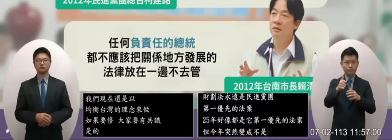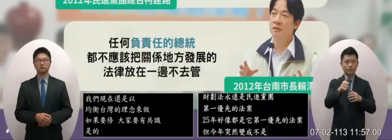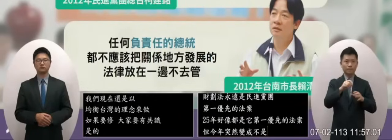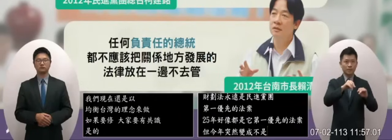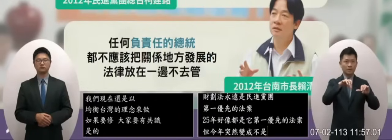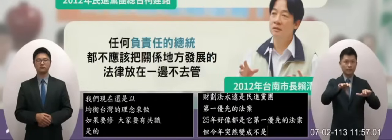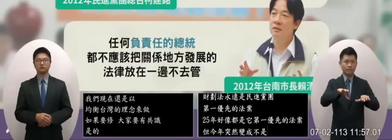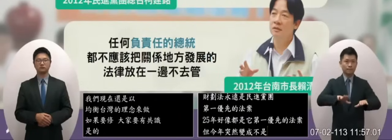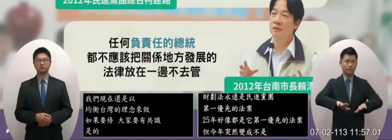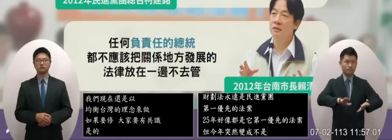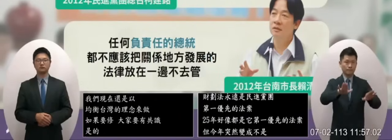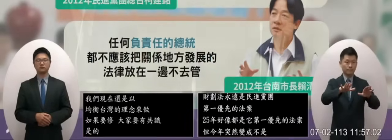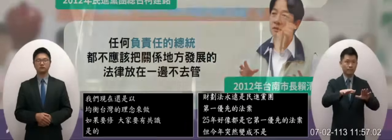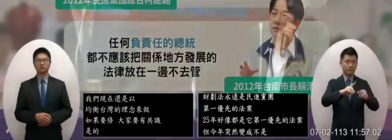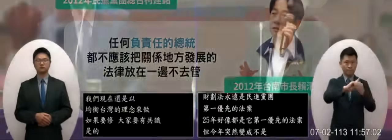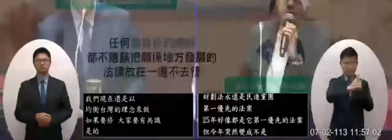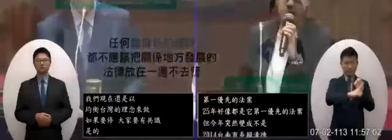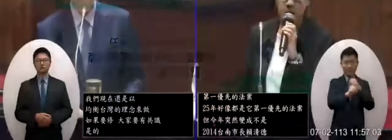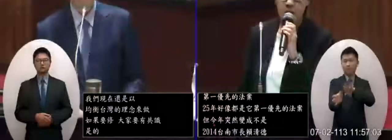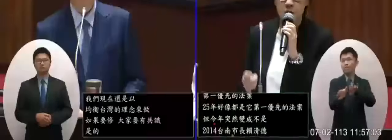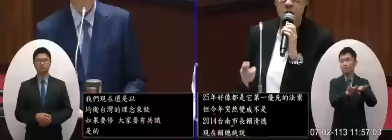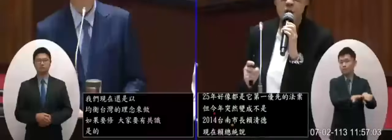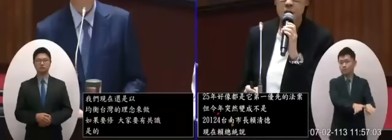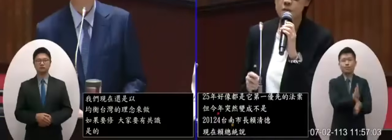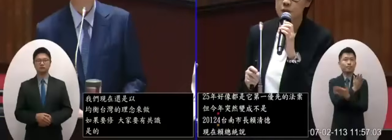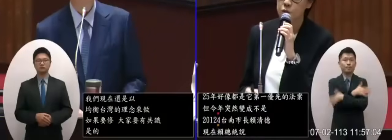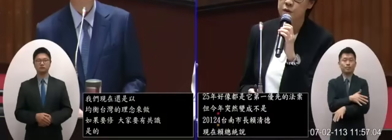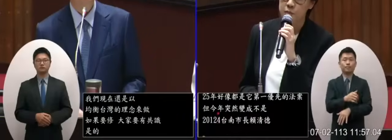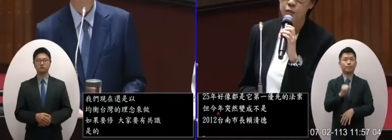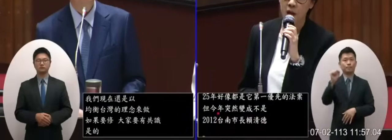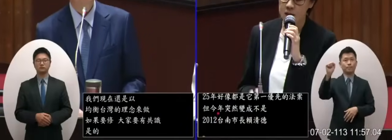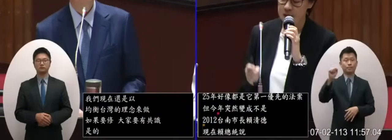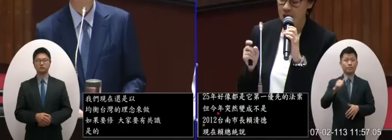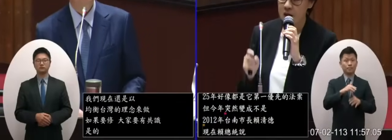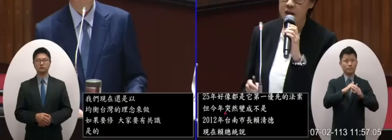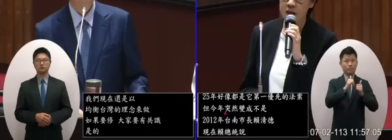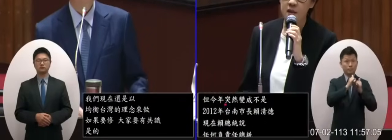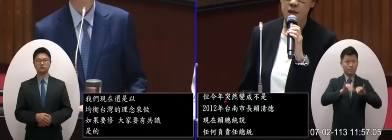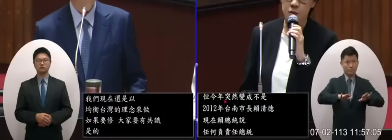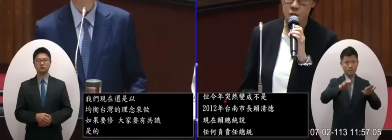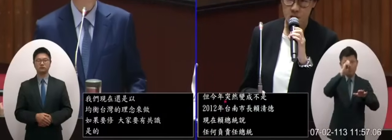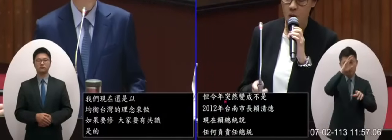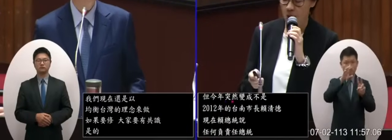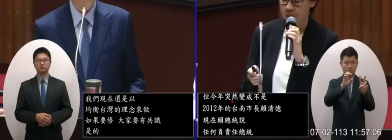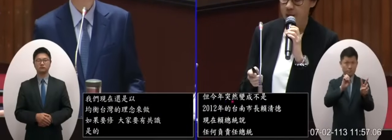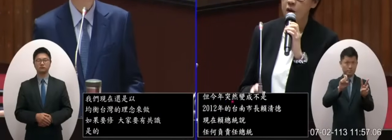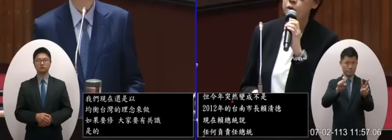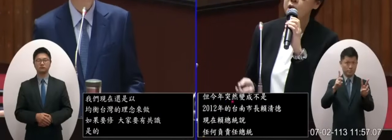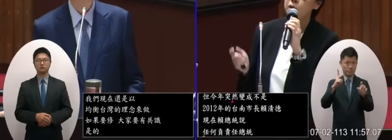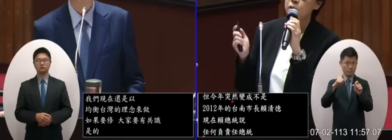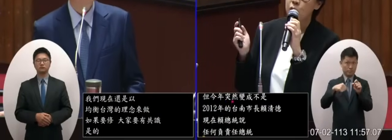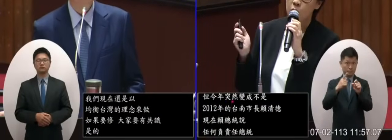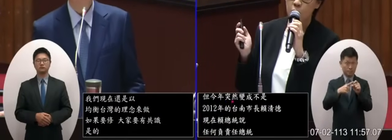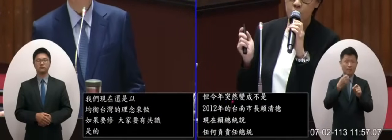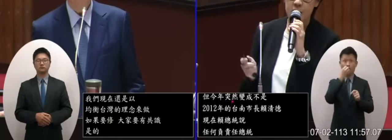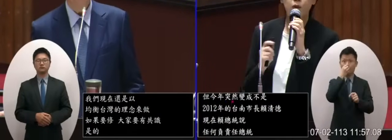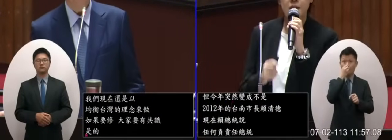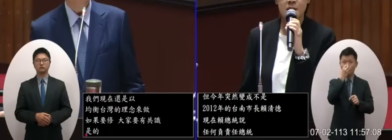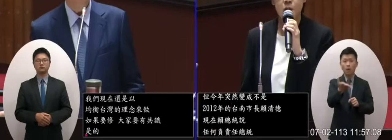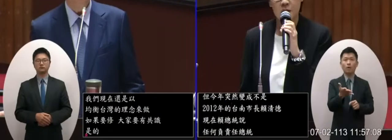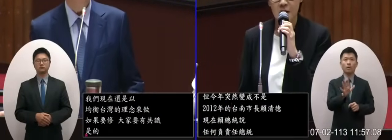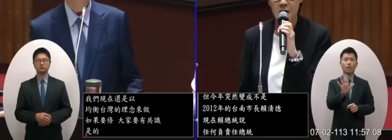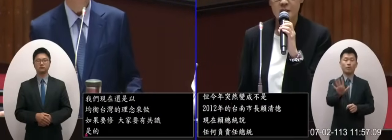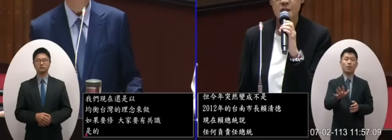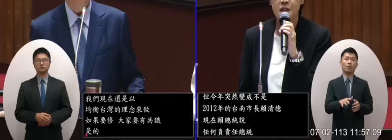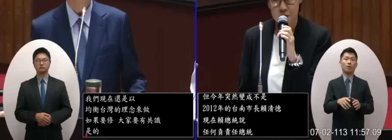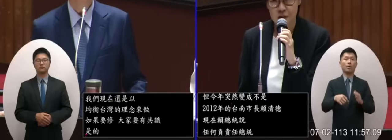地方发展的法律放在一边不管，这是民主进步党在2012年说的话。所以我再问一